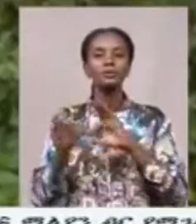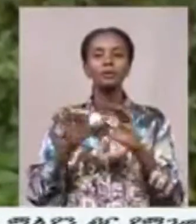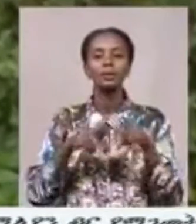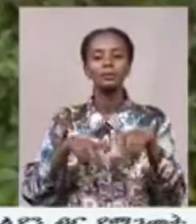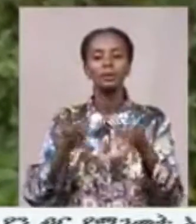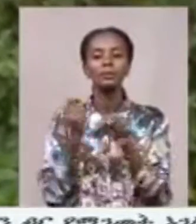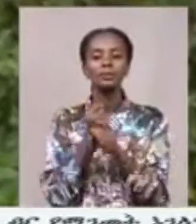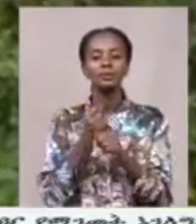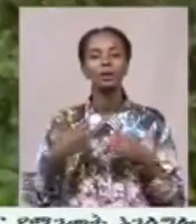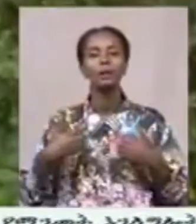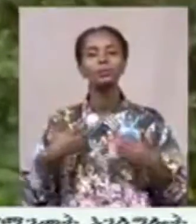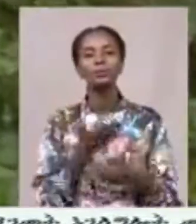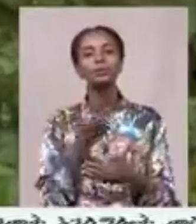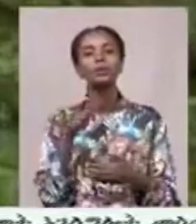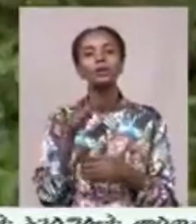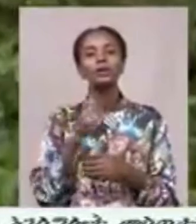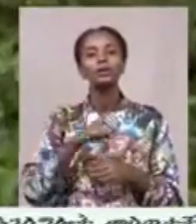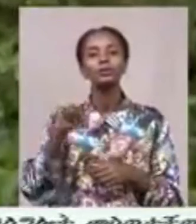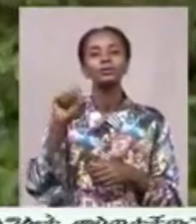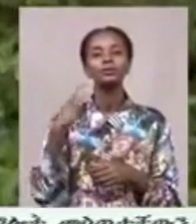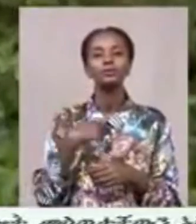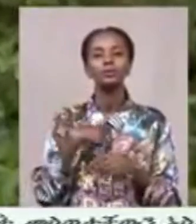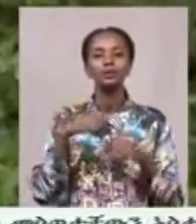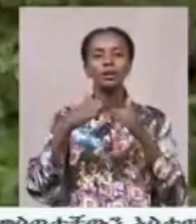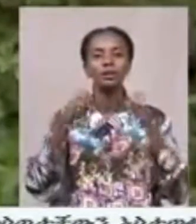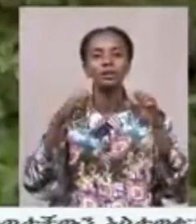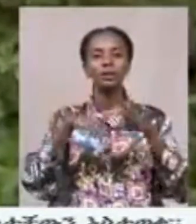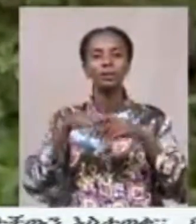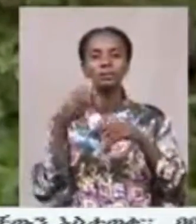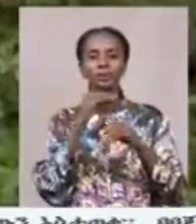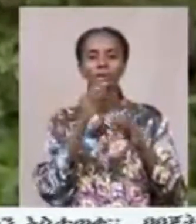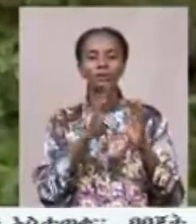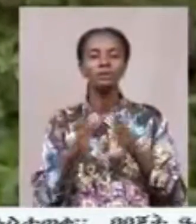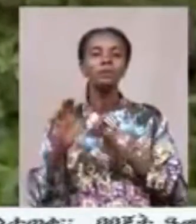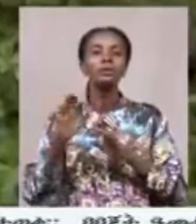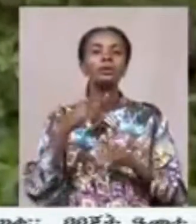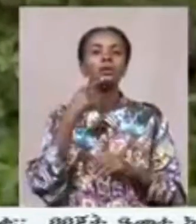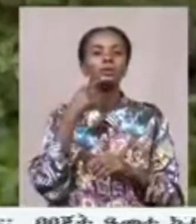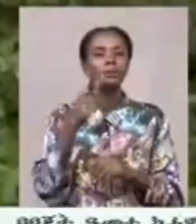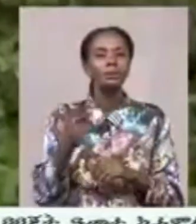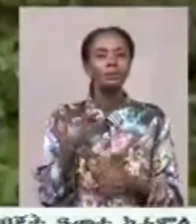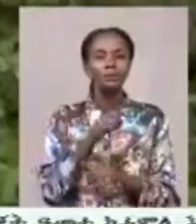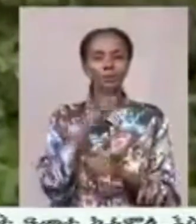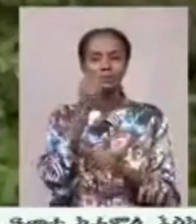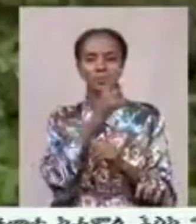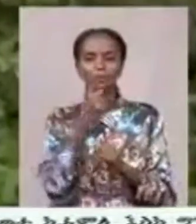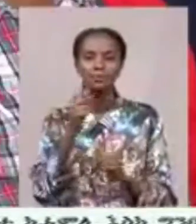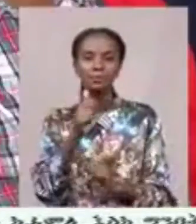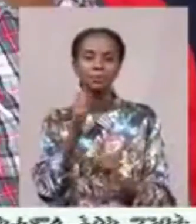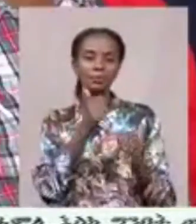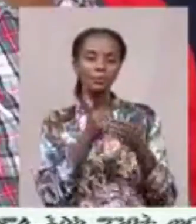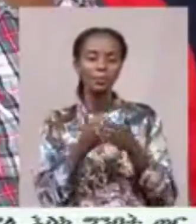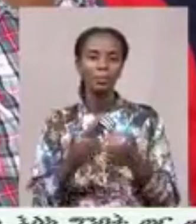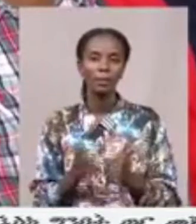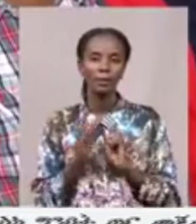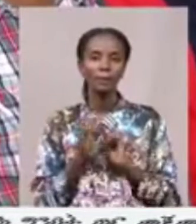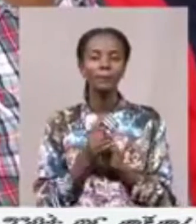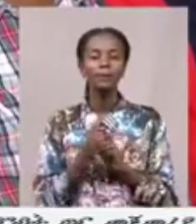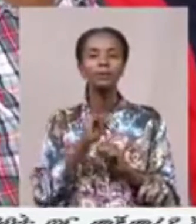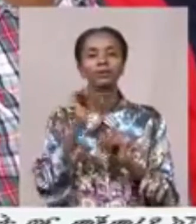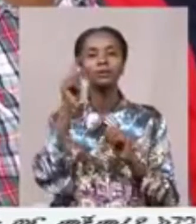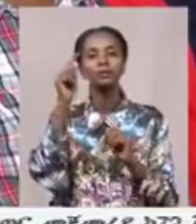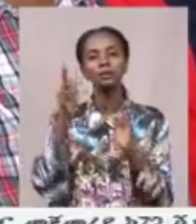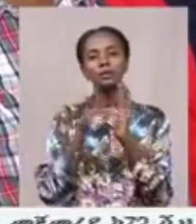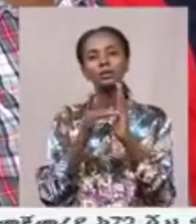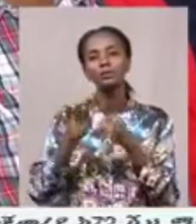መስራት ያለበትን ነገር የራሱን ለይተን እኛ አውጥተን ስቴክሆልደርስ ለተባሉት ለእያንዳንዱ የራሱን ድርሻ ሰጥተናል ማለት ነው። እንደ